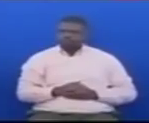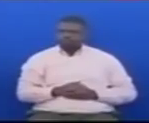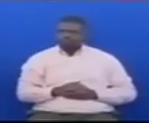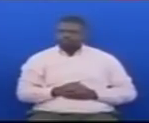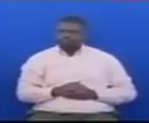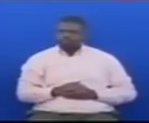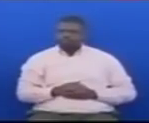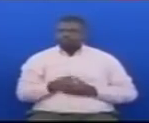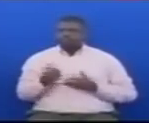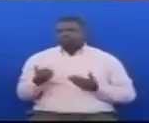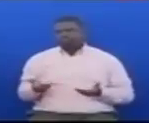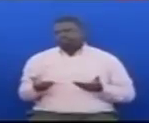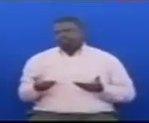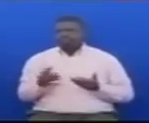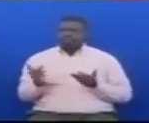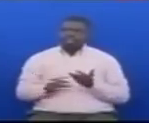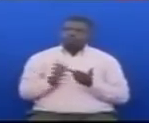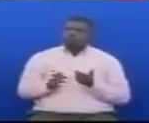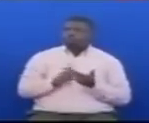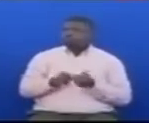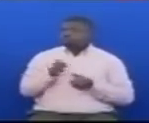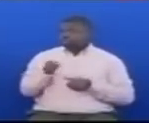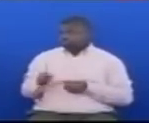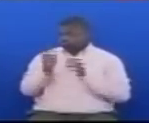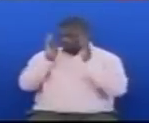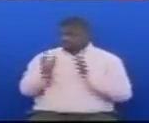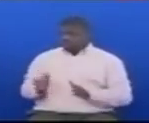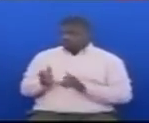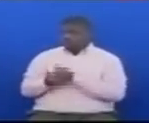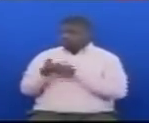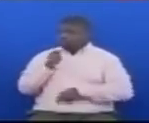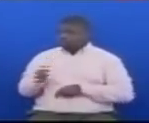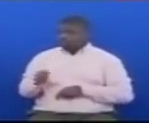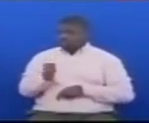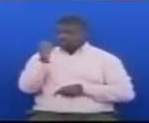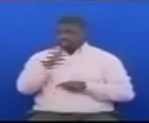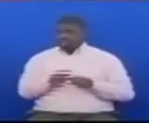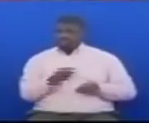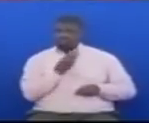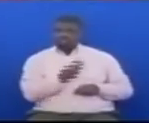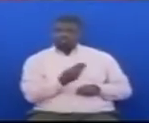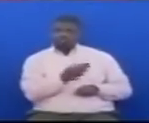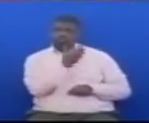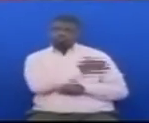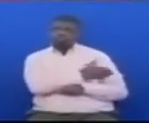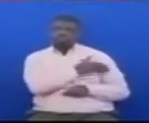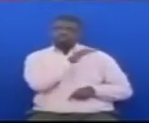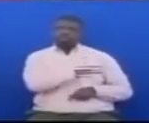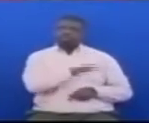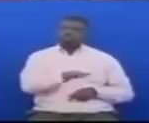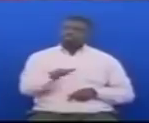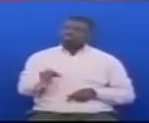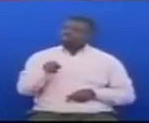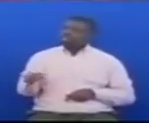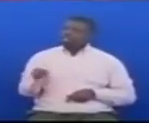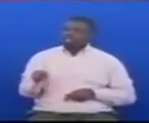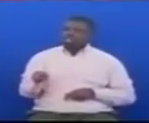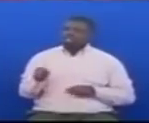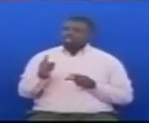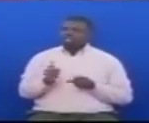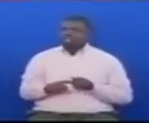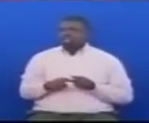Mheshimiwa Naibu Spika, basi katika takwimu hizo ambazo unaziona kwamba asilimia 3 tu ndio imehudumiwa, je, mazingira haya duni